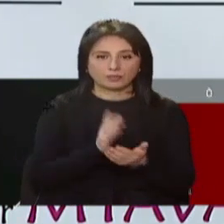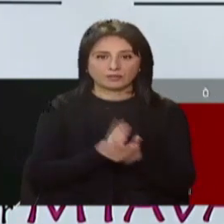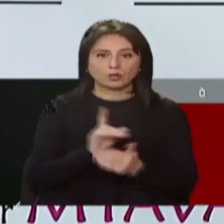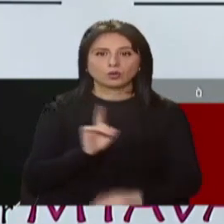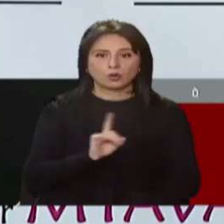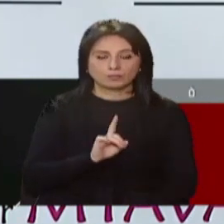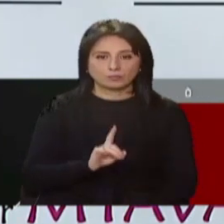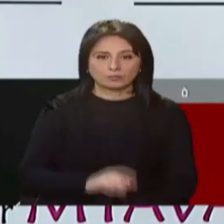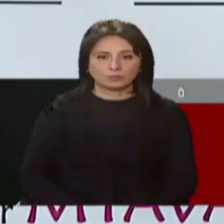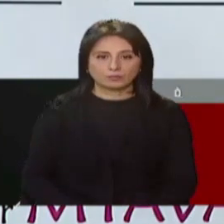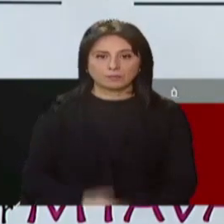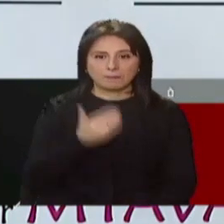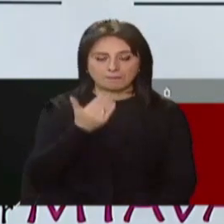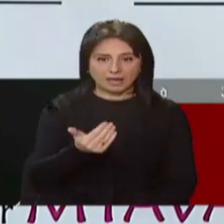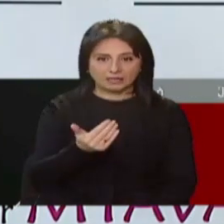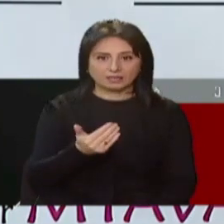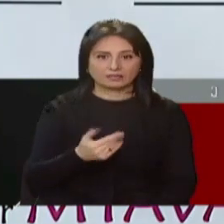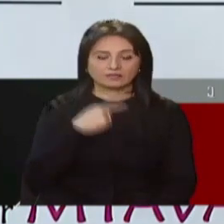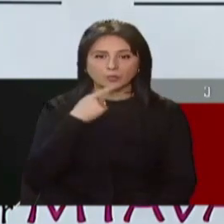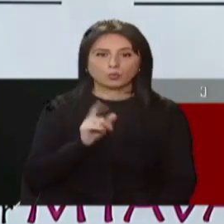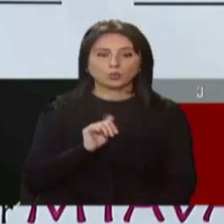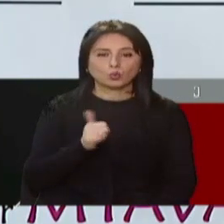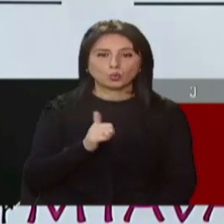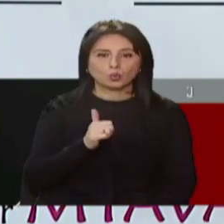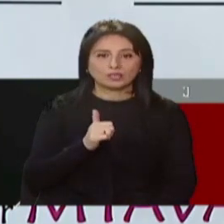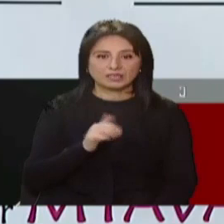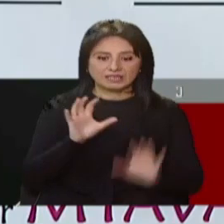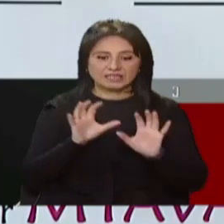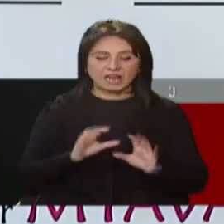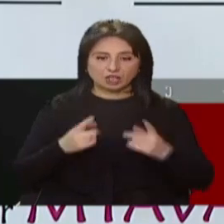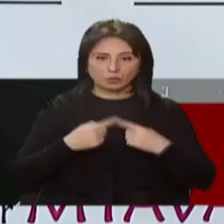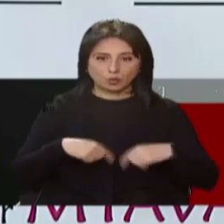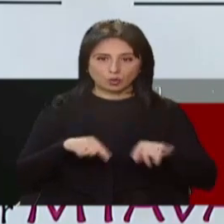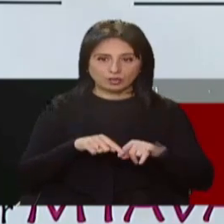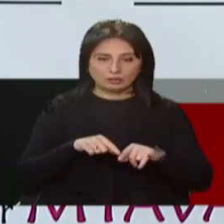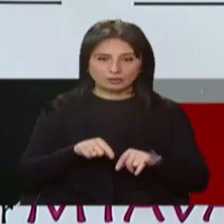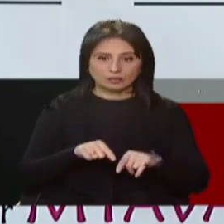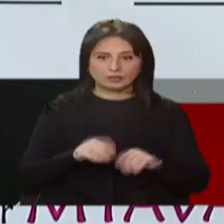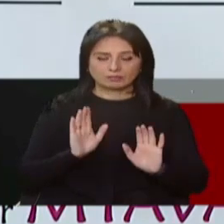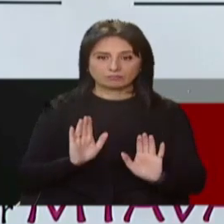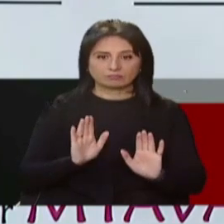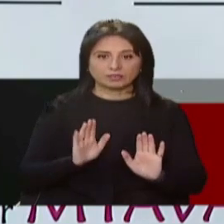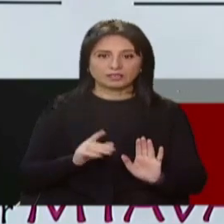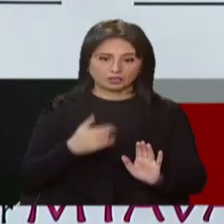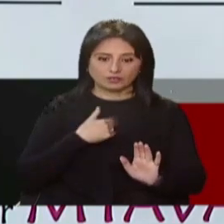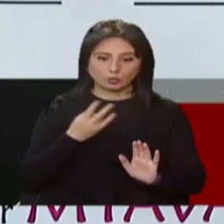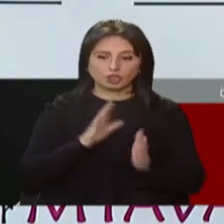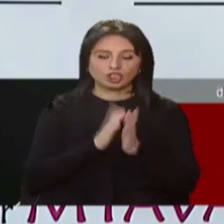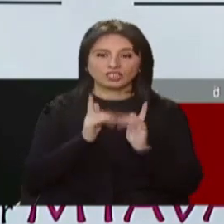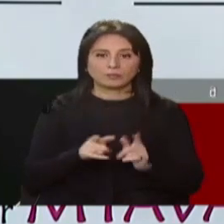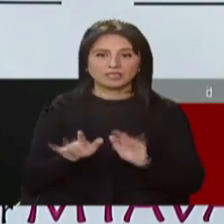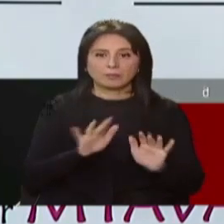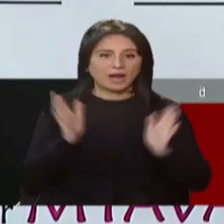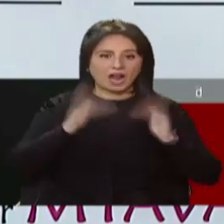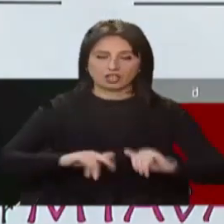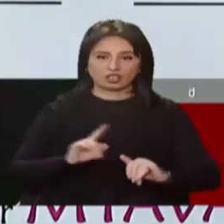რომ მათ ანუ გულისხმობ როგორც საკანონმდებლო პოზიციას ასევე ოპოზიციას ერთმანეთში უნდა შეთანხმდნენ რომ ეს პროცესი